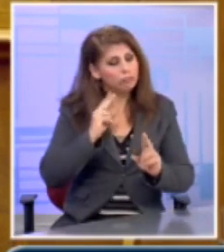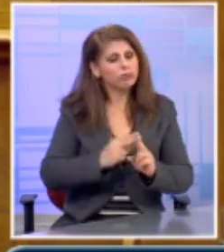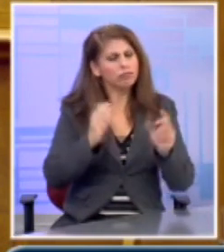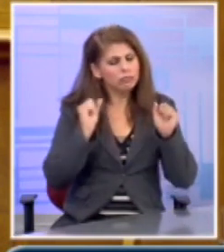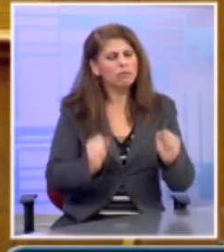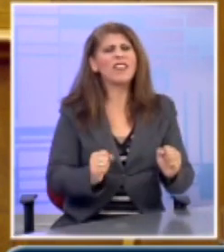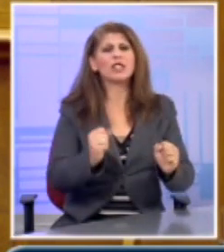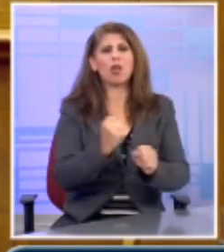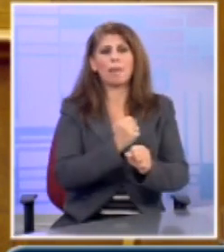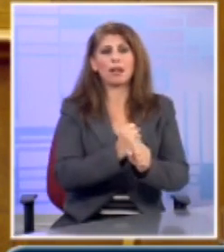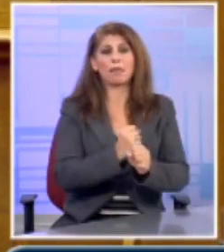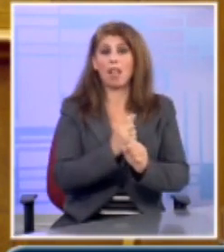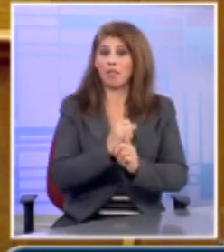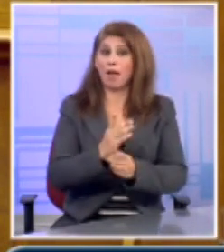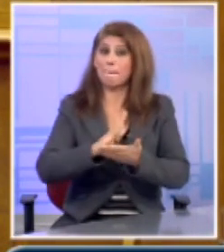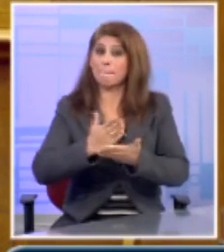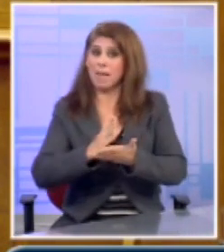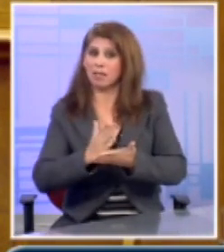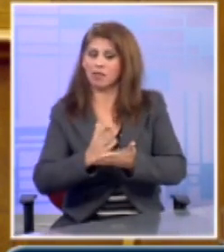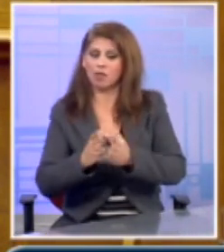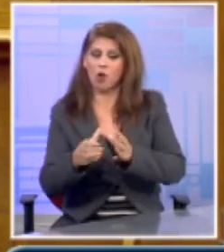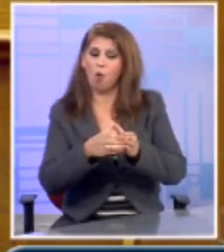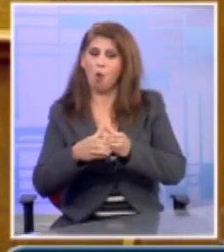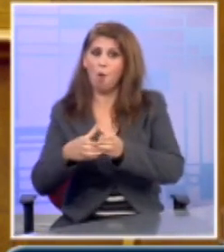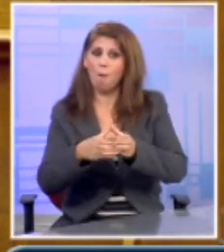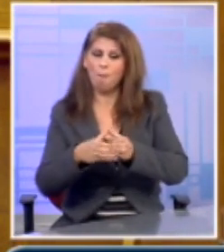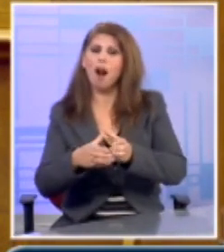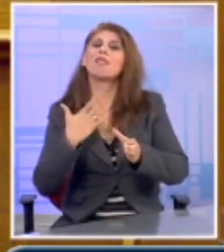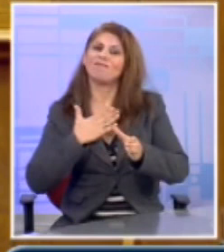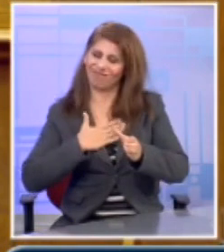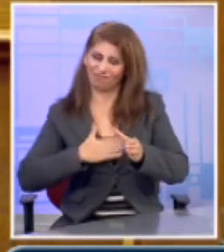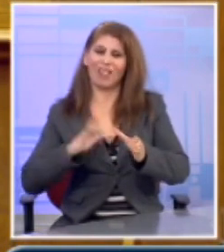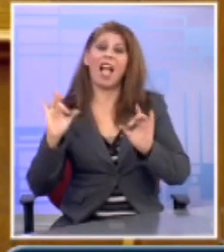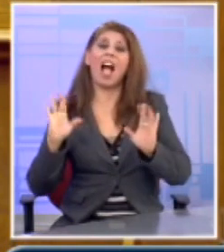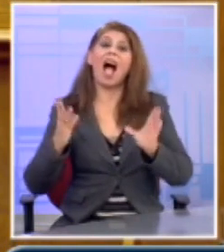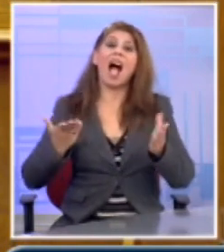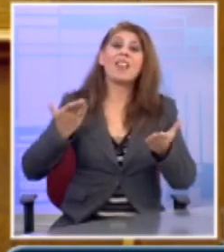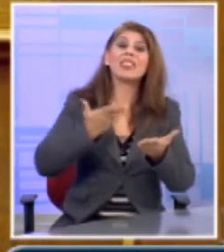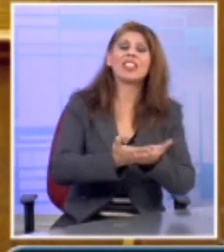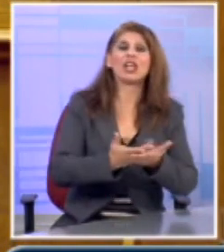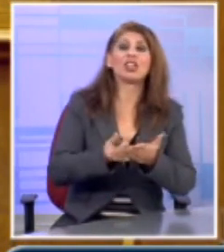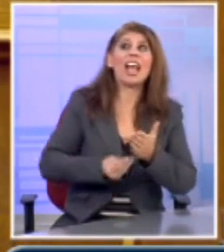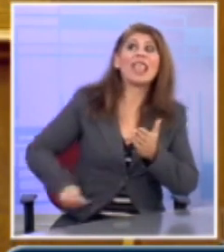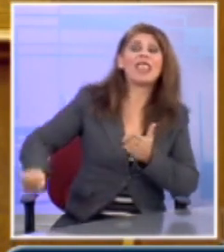να φοβηθούν οι μεσάζοντες και τα κυκλώματα που εξασφαλίζουν αδήλωτα υπερκέρδη.